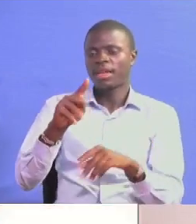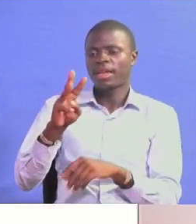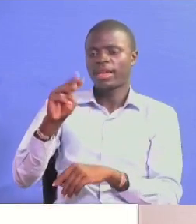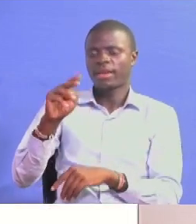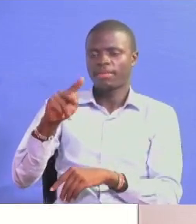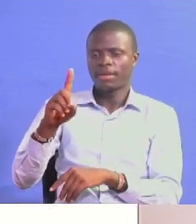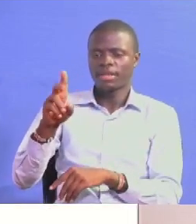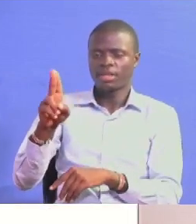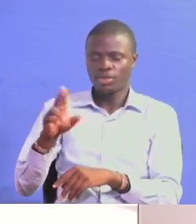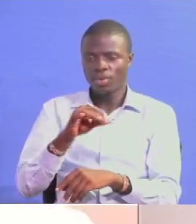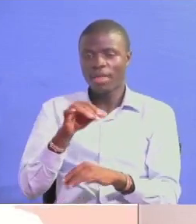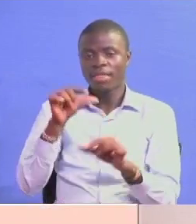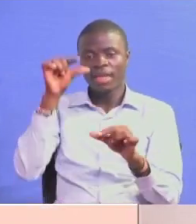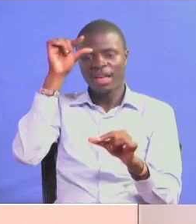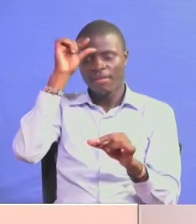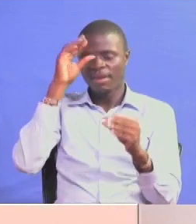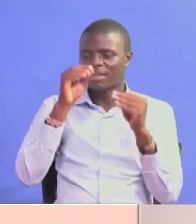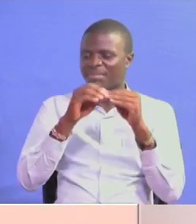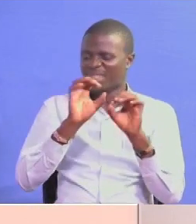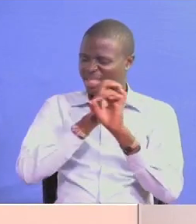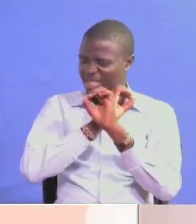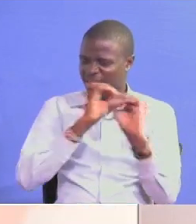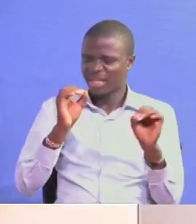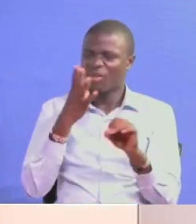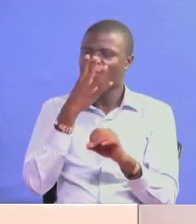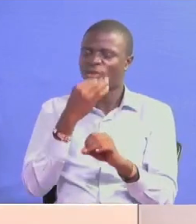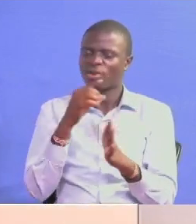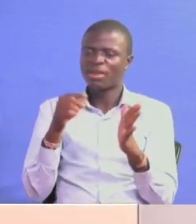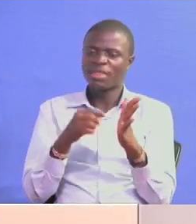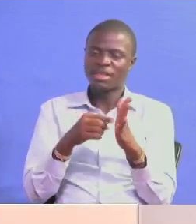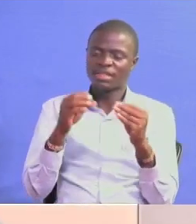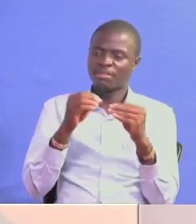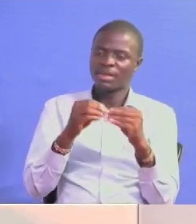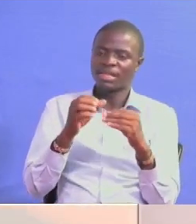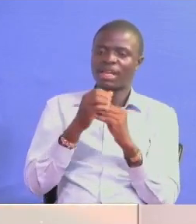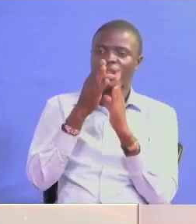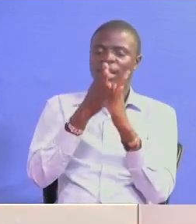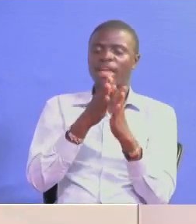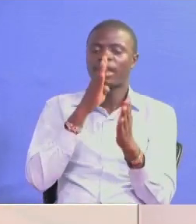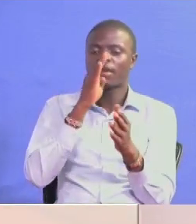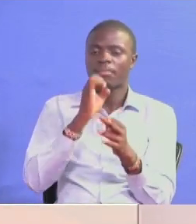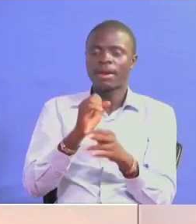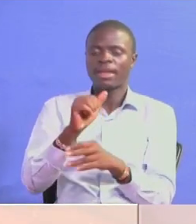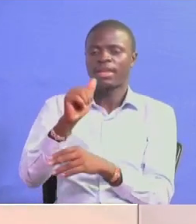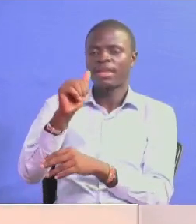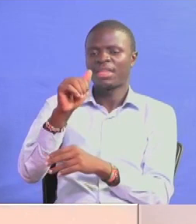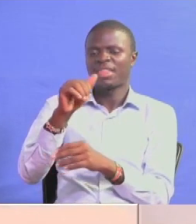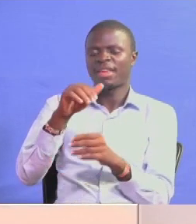na serikali kutozaa matunda. Mkutano huo uliongozwa na mkuu wa watumishi wa umma nchini Anthony